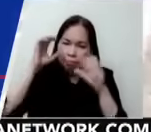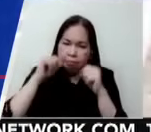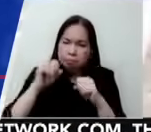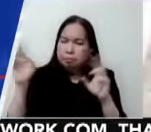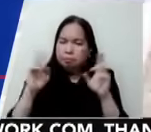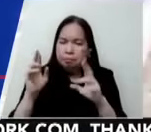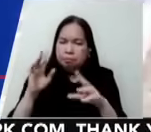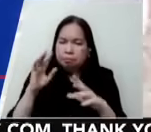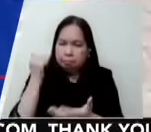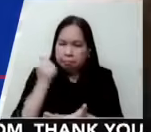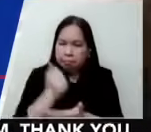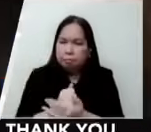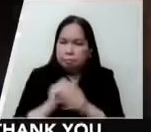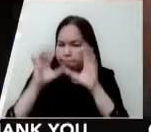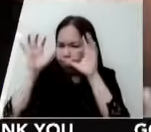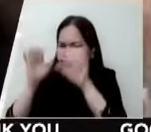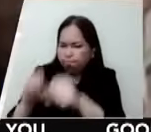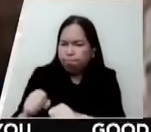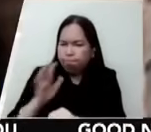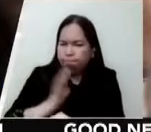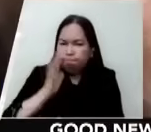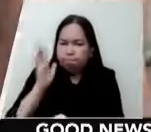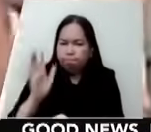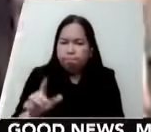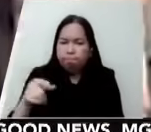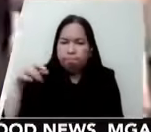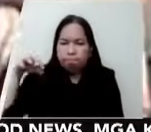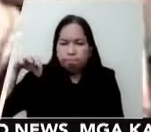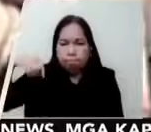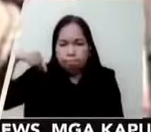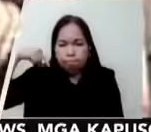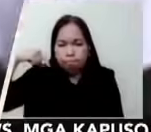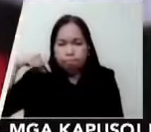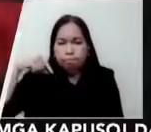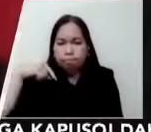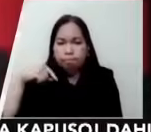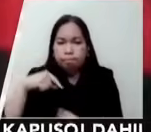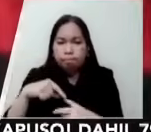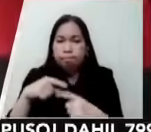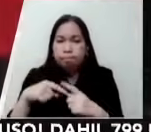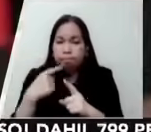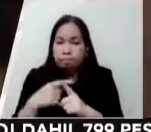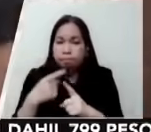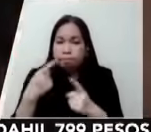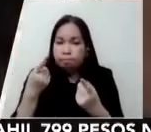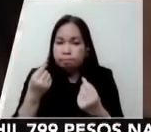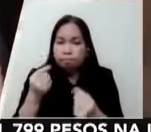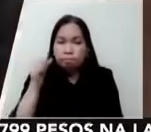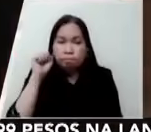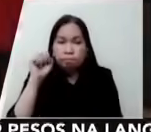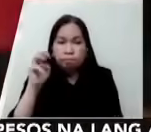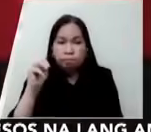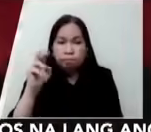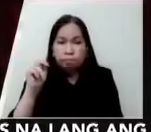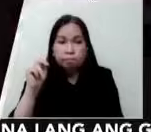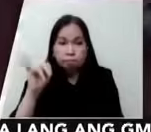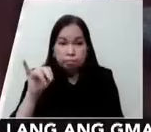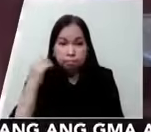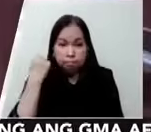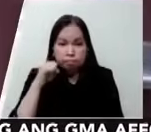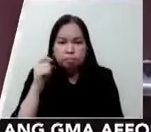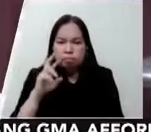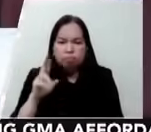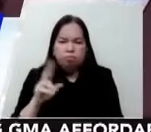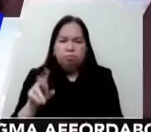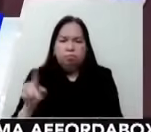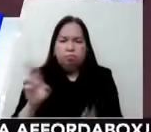kay Quiboloy. Samantala, sa kaso naman ng umano'y paglabag sa prangkisa ng SM&I, epektibo na simula sa Lunes ang contempt order ng